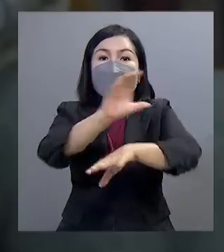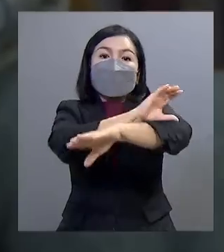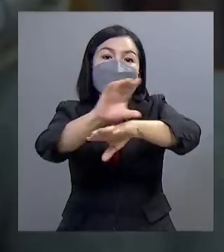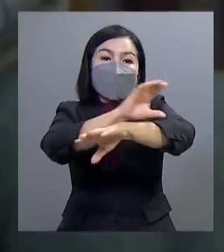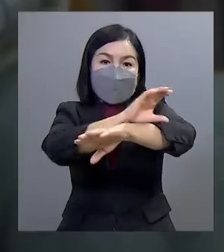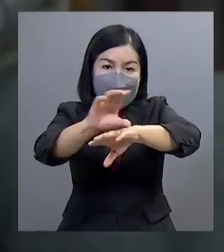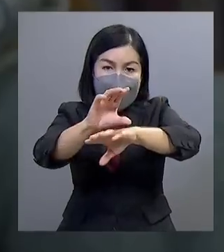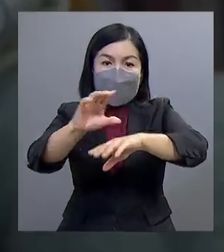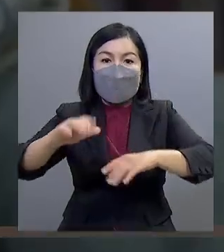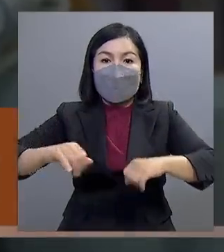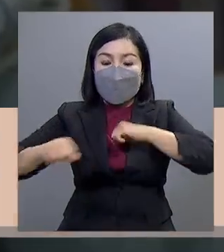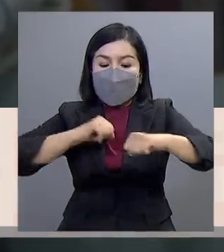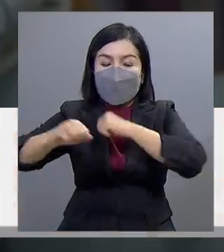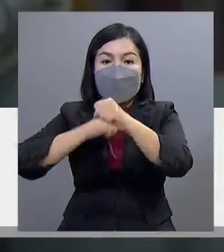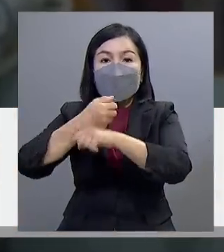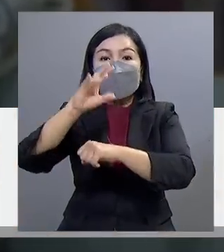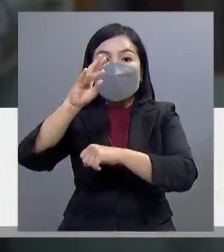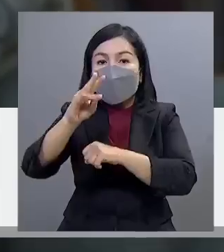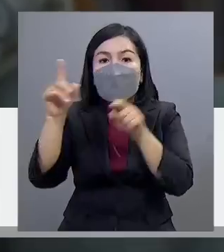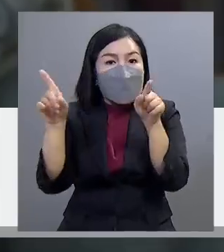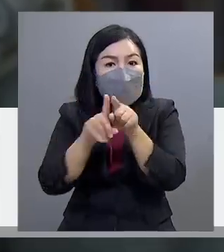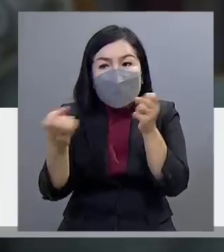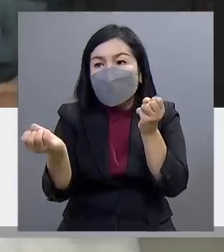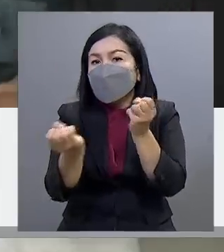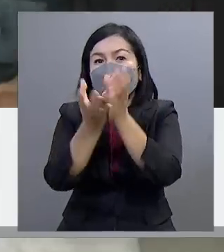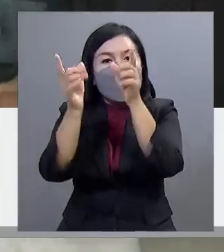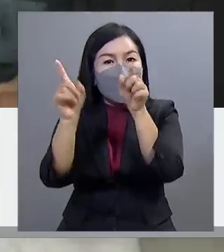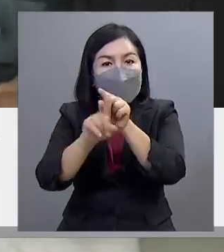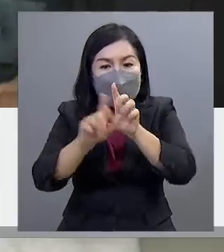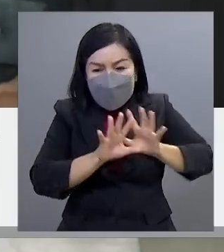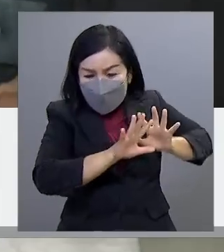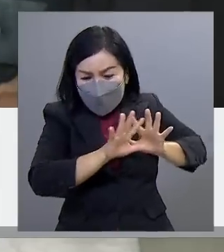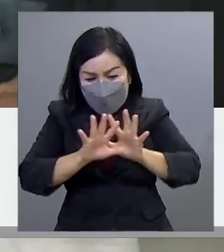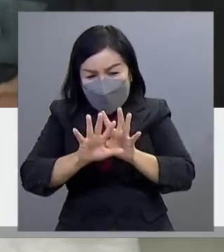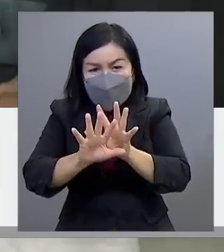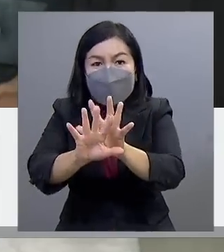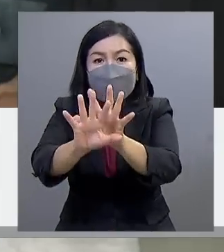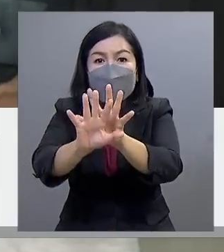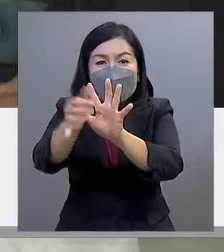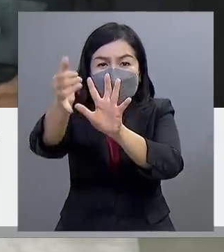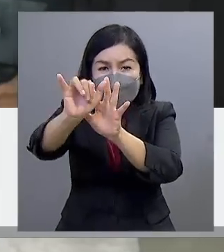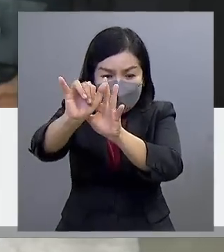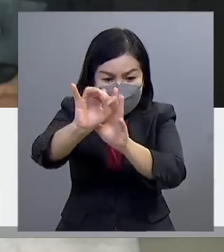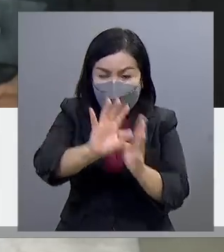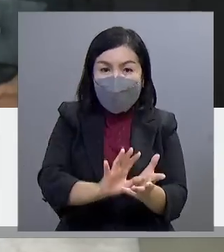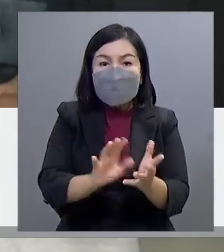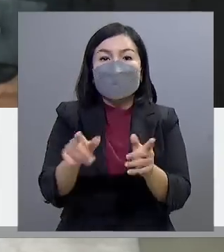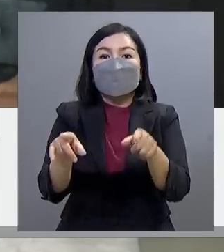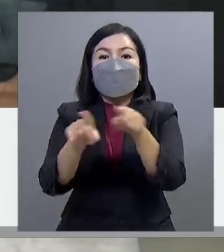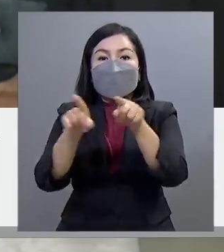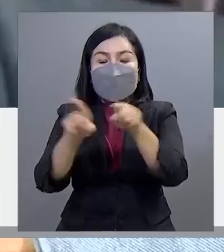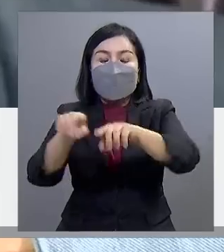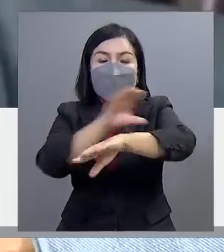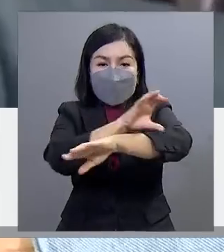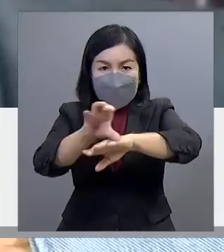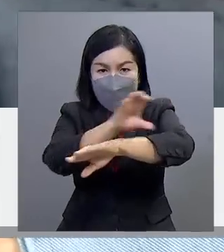คนนี้ค่ะเธอเป็นหนึ่งในผู้อยู่ในเหตุการณ์ช่วงที่มีประชาชนใช้บริการกันหนาแน่นนะคะที่บริเวณสถานีรถไฟฟ้า